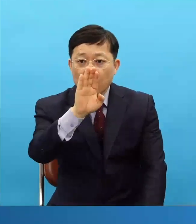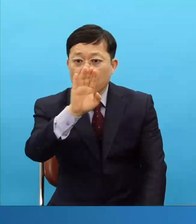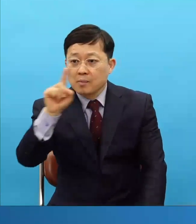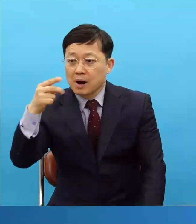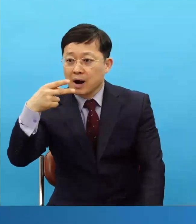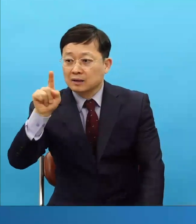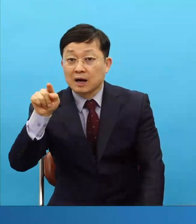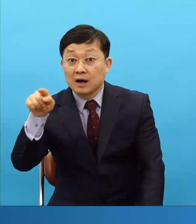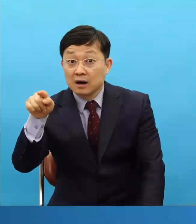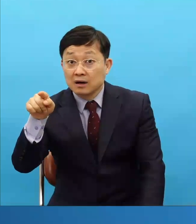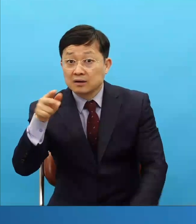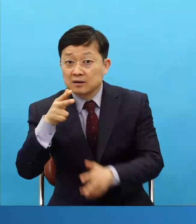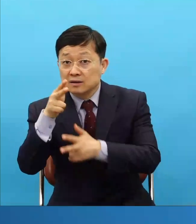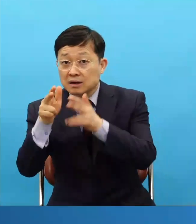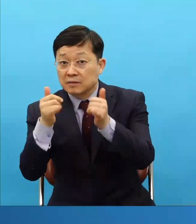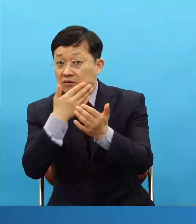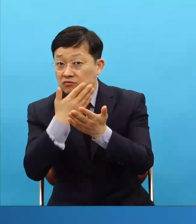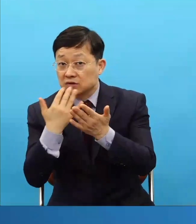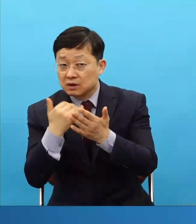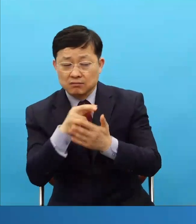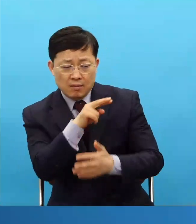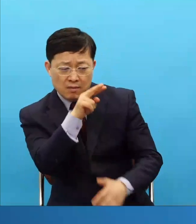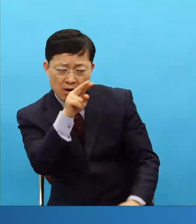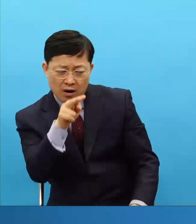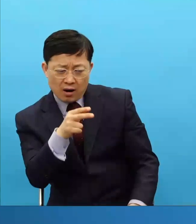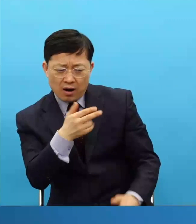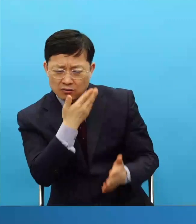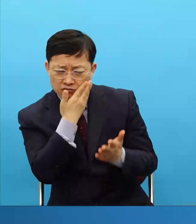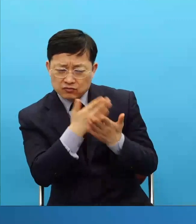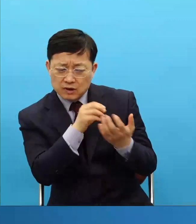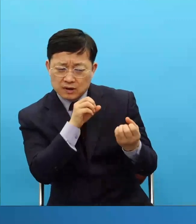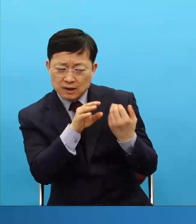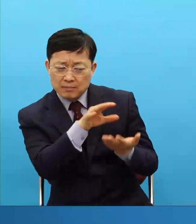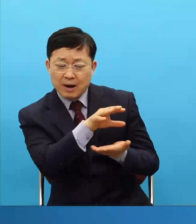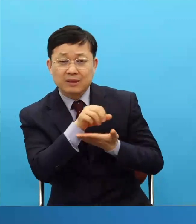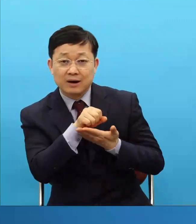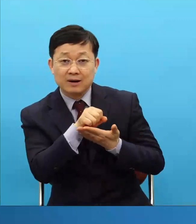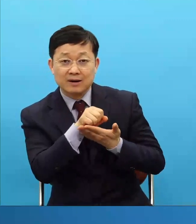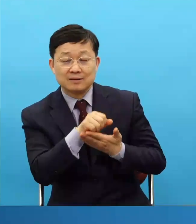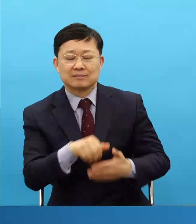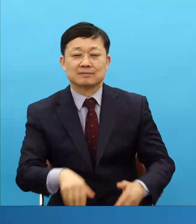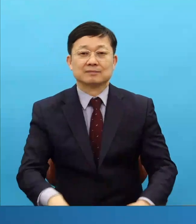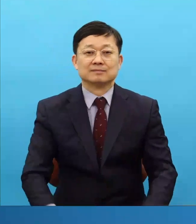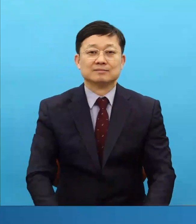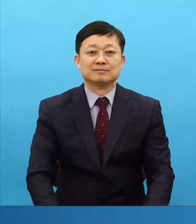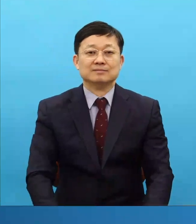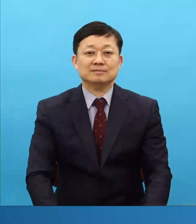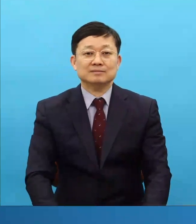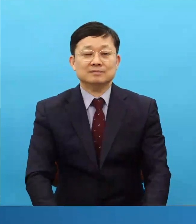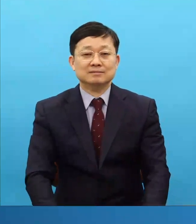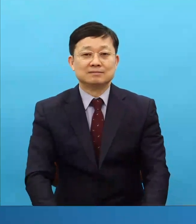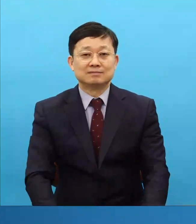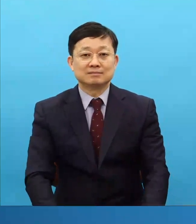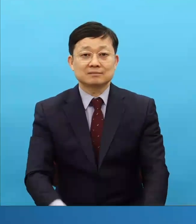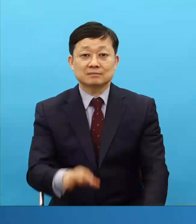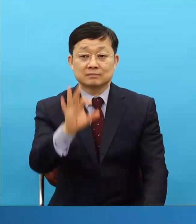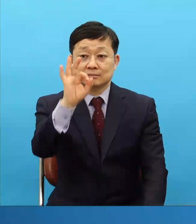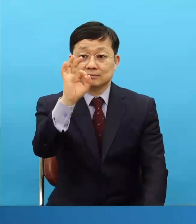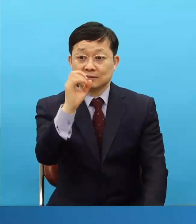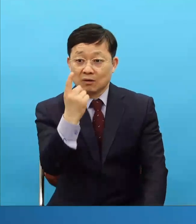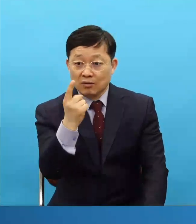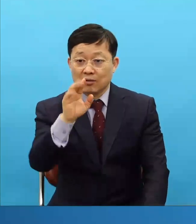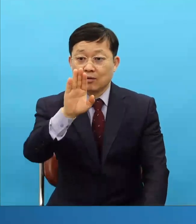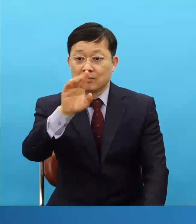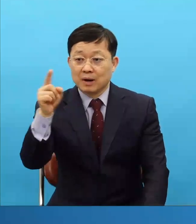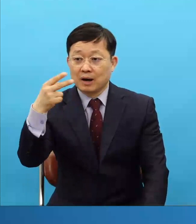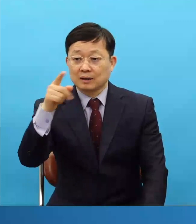중직자가 모든 답을 찾아낸 in 거예요. 1 Kings 18 verse 1 to 15, this business person, church officer Obadiah was able to find out all things. 오바다가 없었다면 하나님 다른 사람